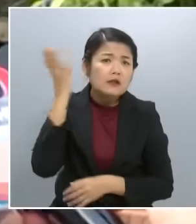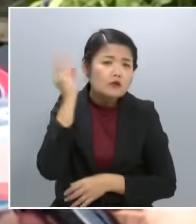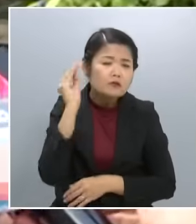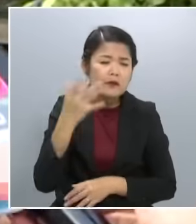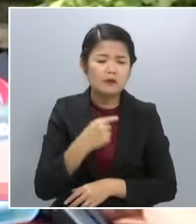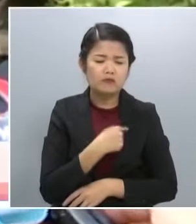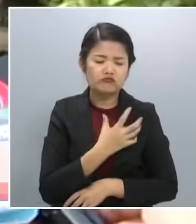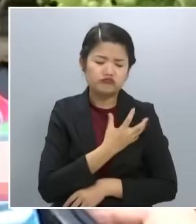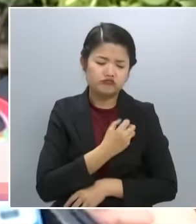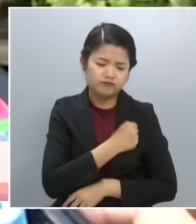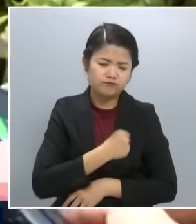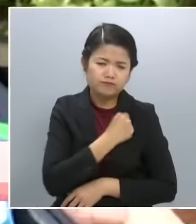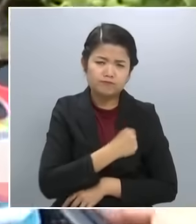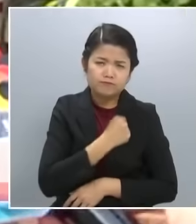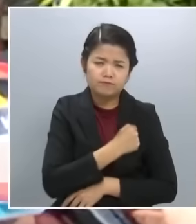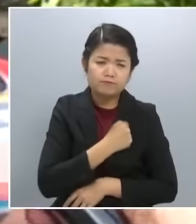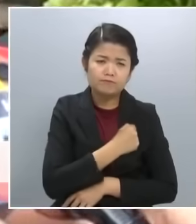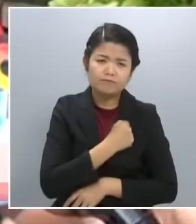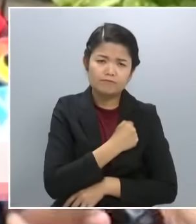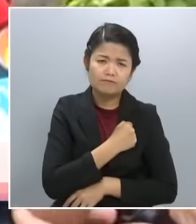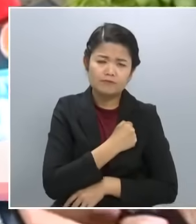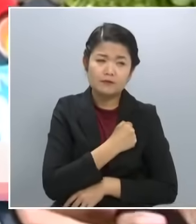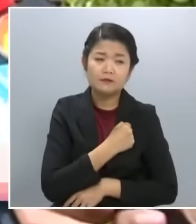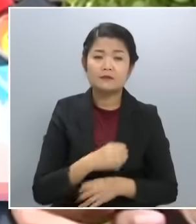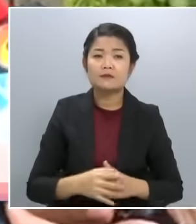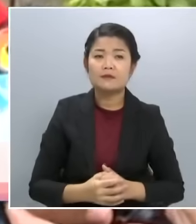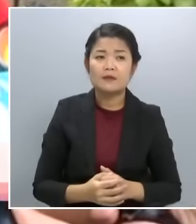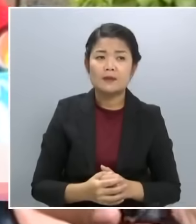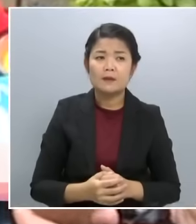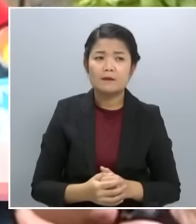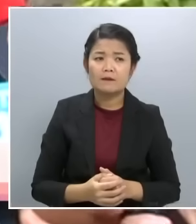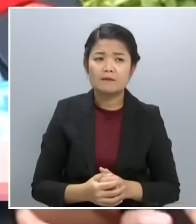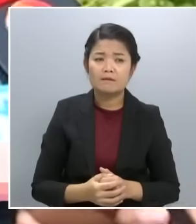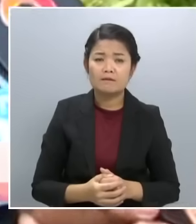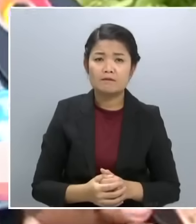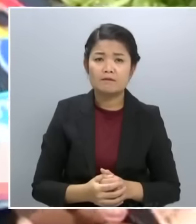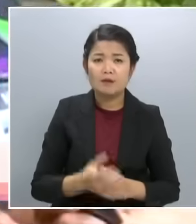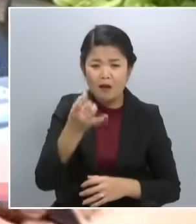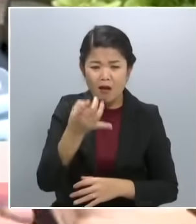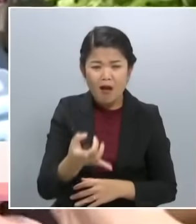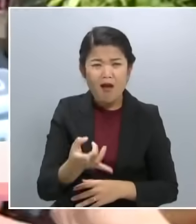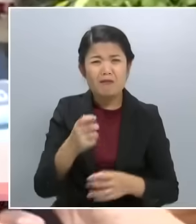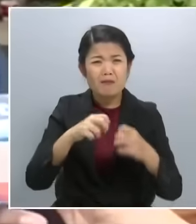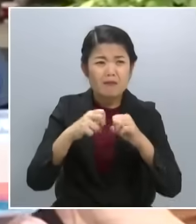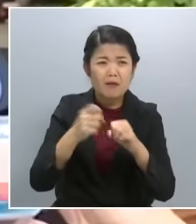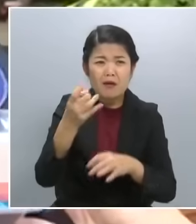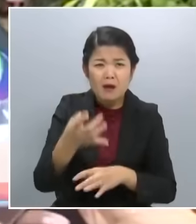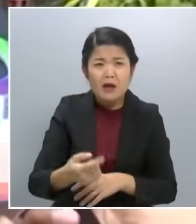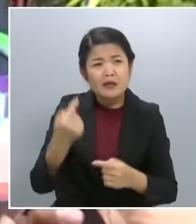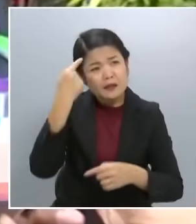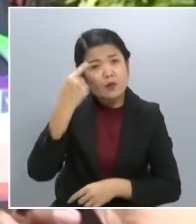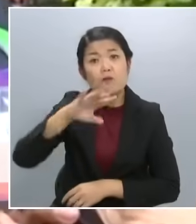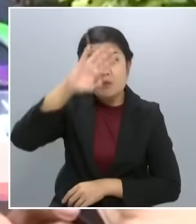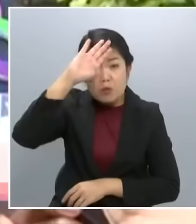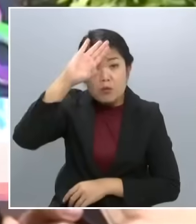หายใจหายใจหายคือว่าอูอะไรเป็นอะไรก็ว่าเป็นอะไรกันว่านี้คิดว่านึกว่าเขาป่วยยังถามว่า